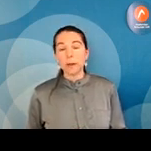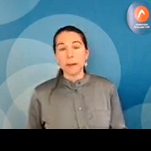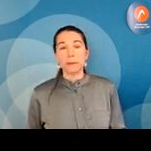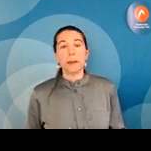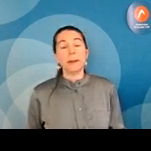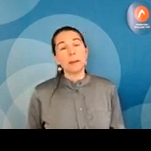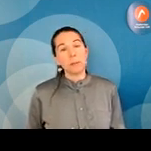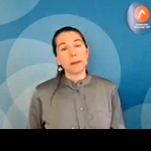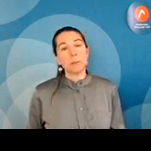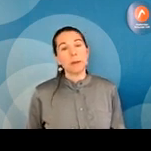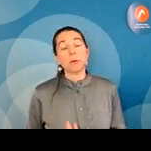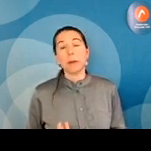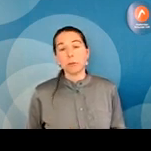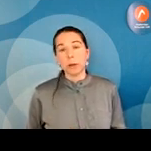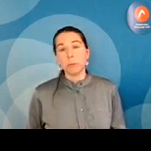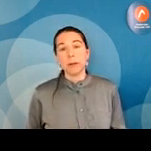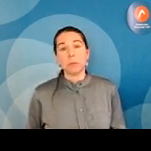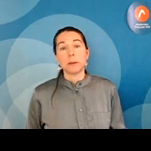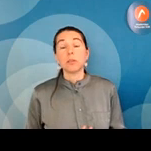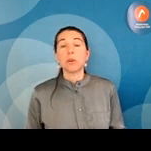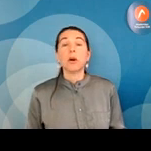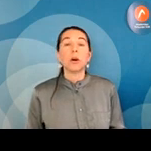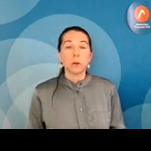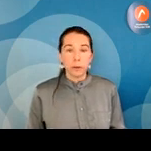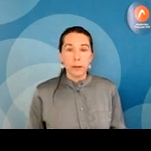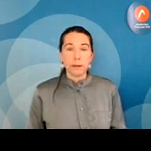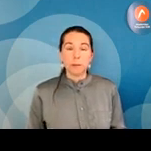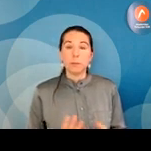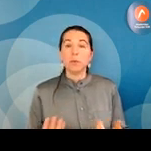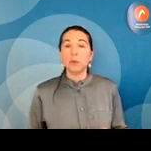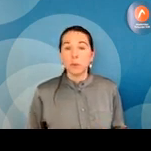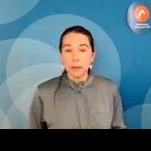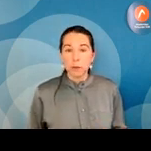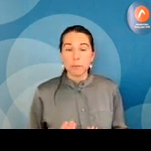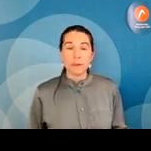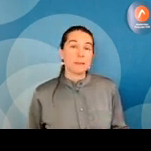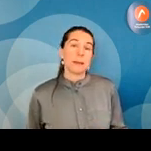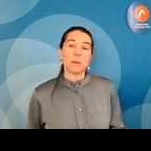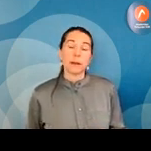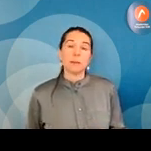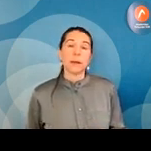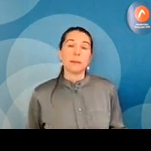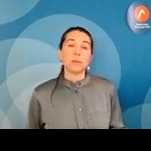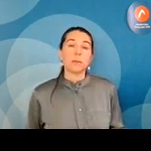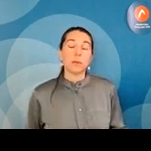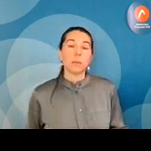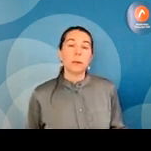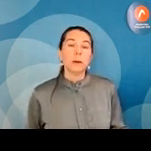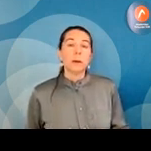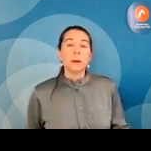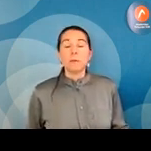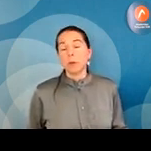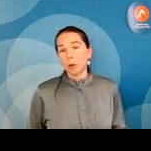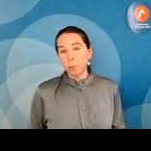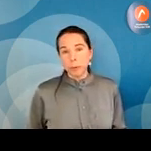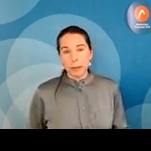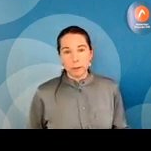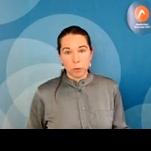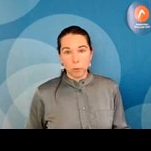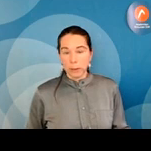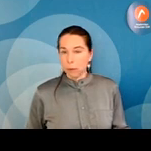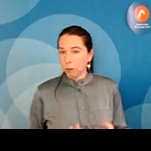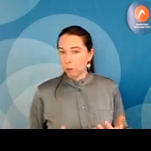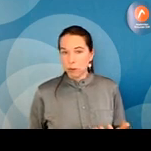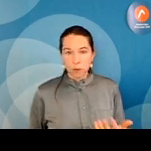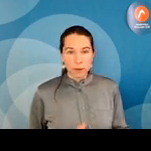där det står att äldre medarbetare och erfarna medarbetare ska liksom gynnas och att man ska se till att verkligen ta hänsyn till dem. Vi tar upp det